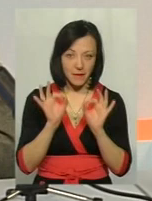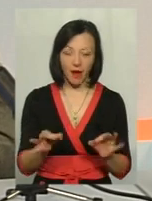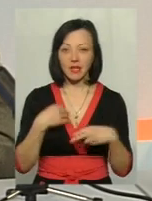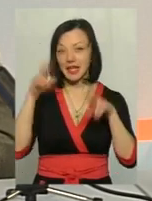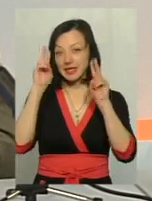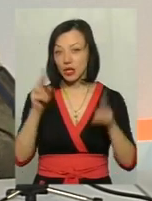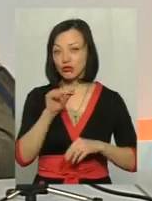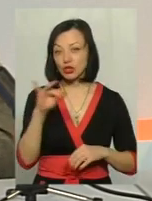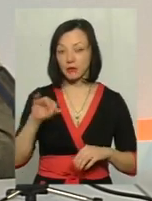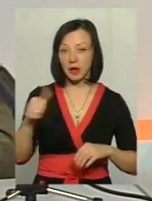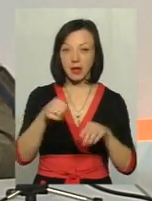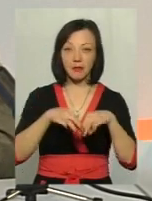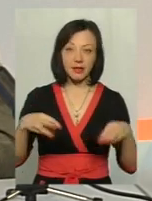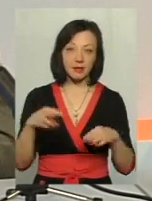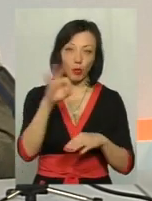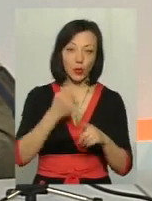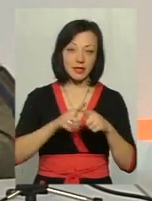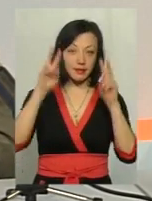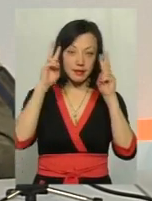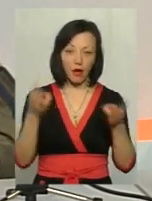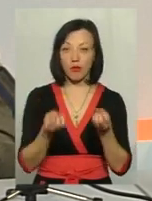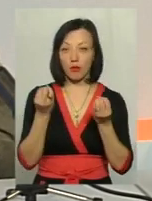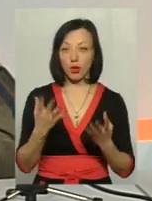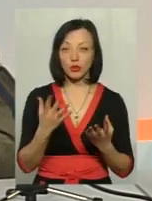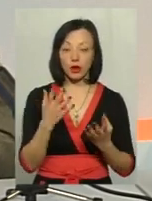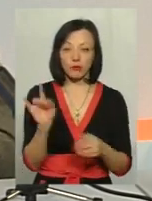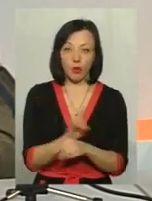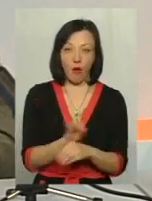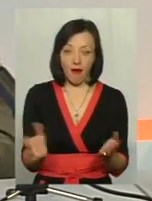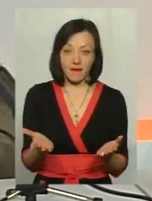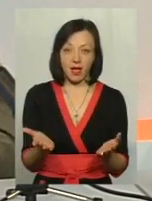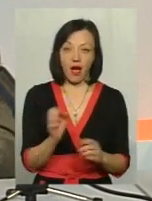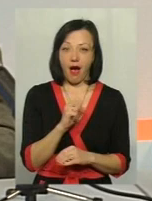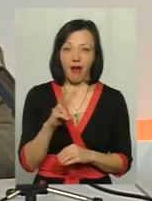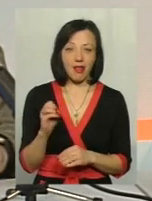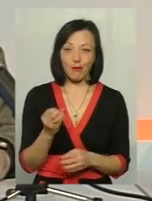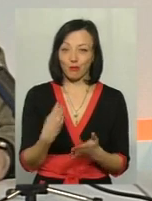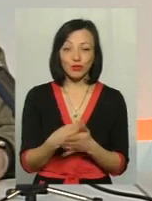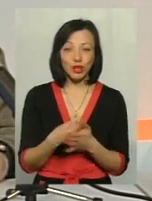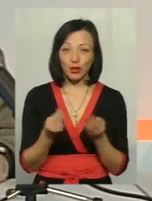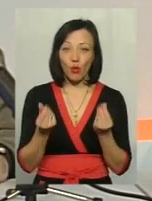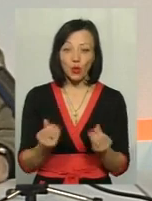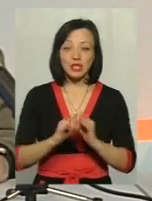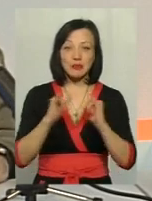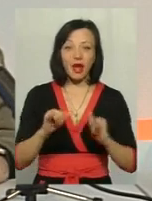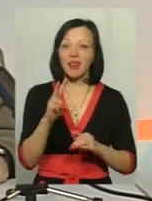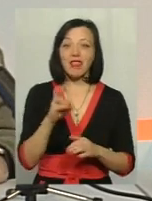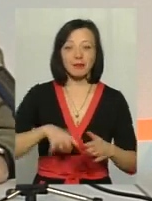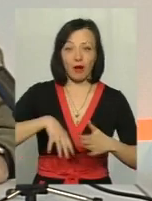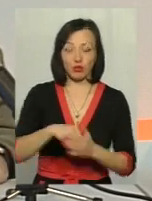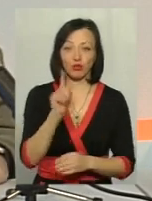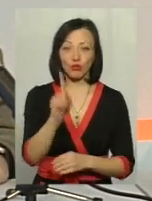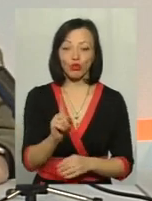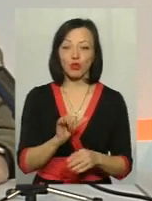не знаю, чи прем'єр-міністр про це не знає, чи він просто лукавить, але в бюджеті кошти збільшуються не за рахунок того,